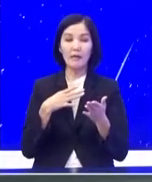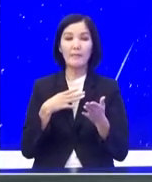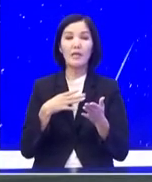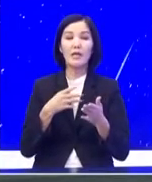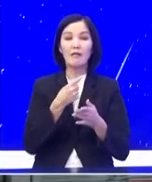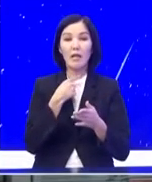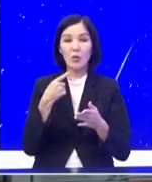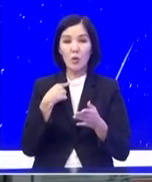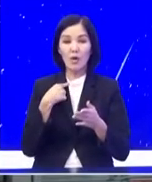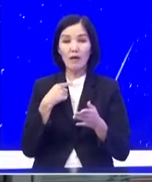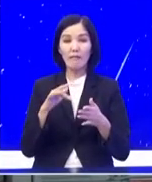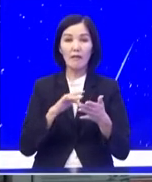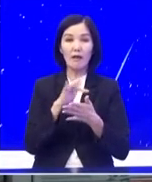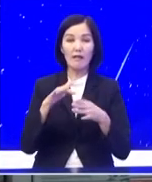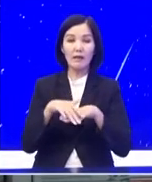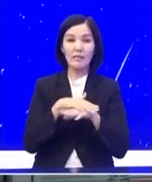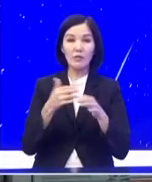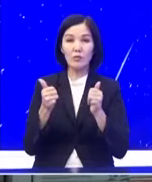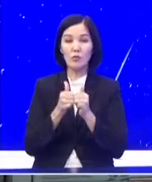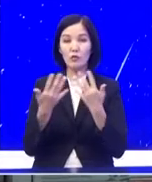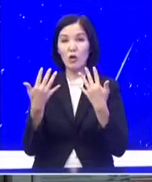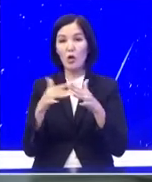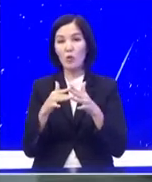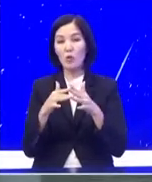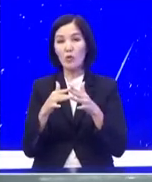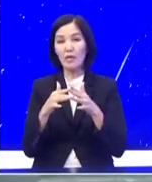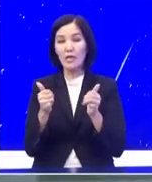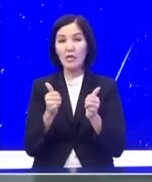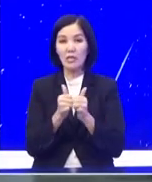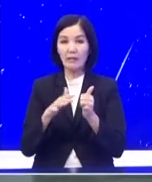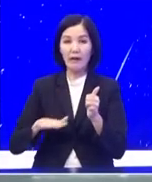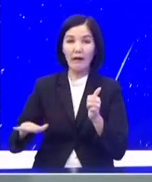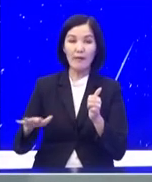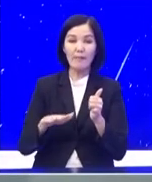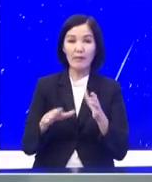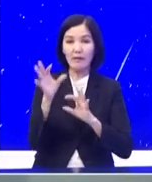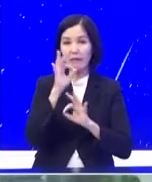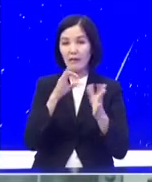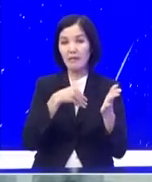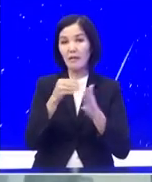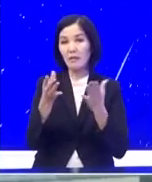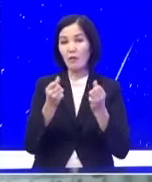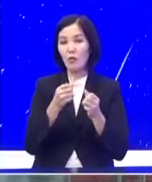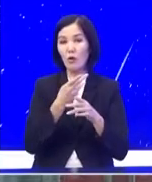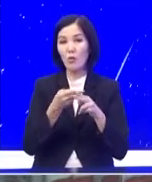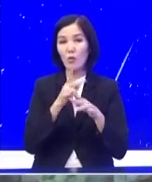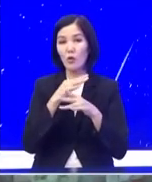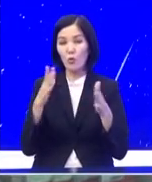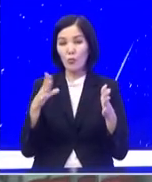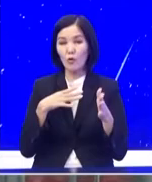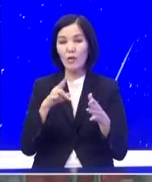орталығында талдықорғандықтардан бөлек көрші ауыл аймақтың тіптен іргелес өңірлерден дәрі алуға келетіндер көп болған.